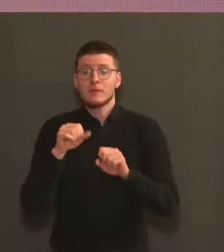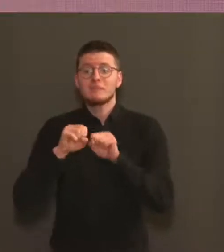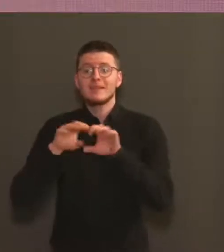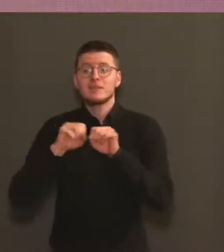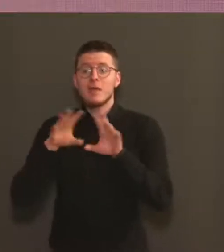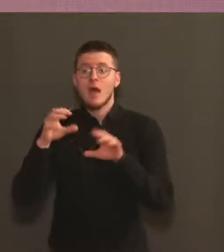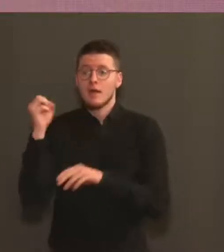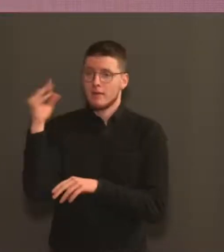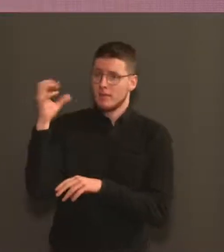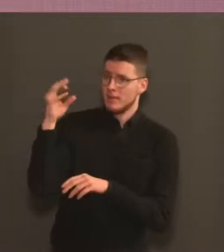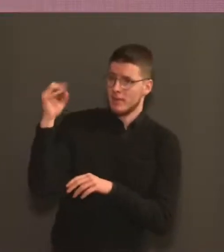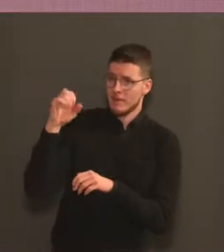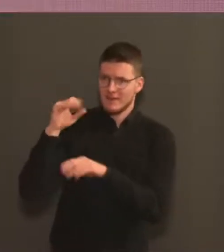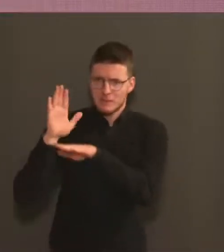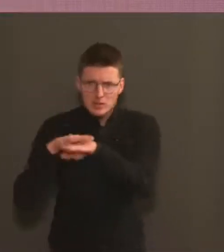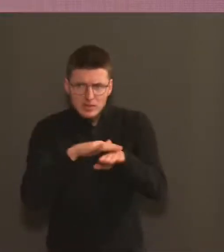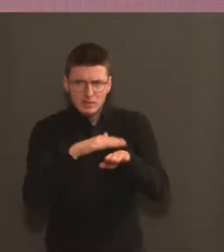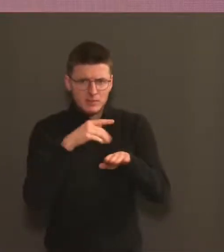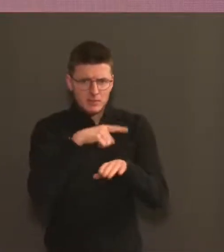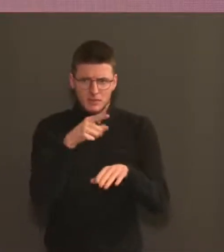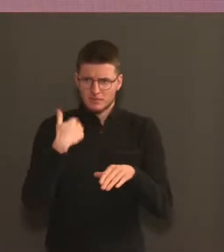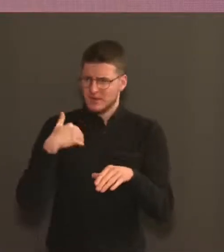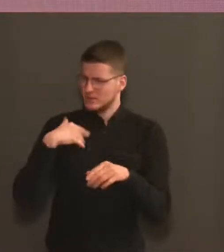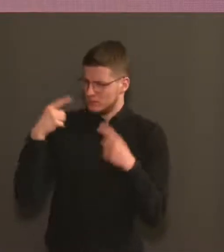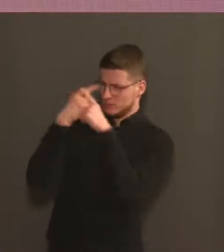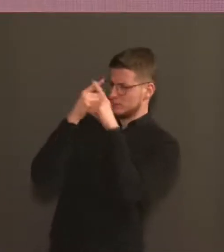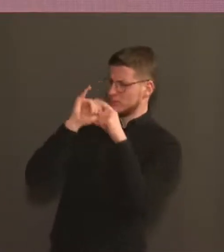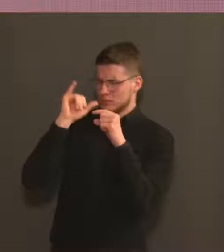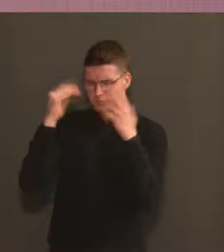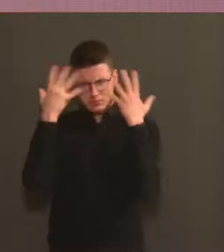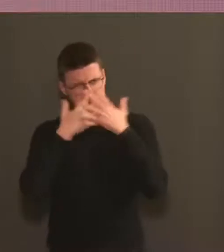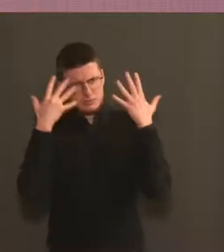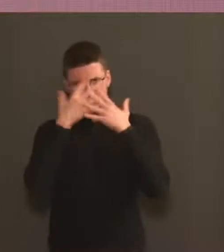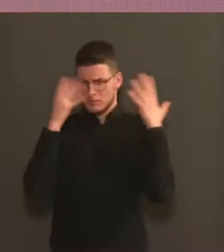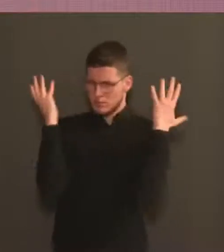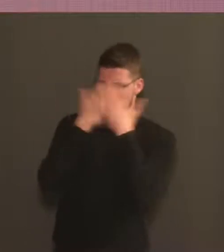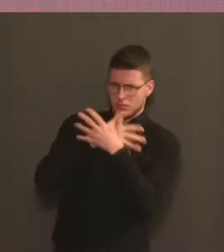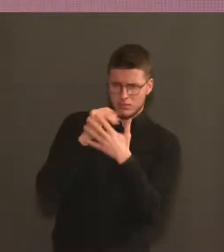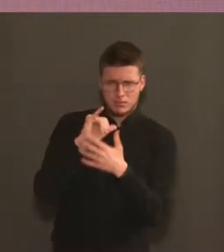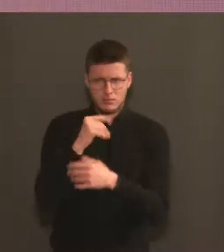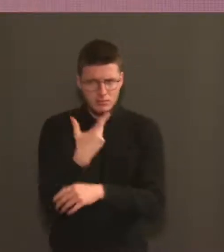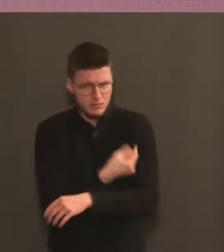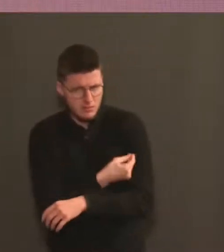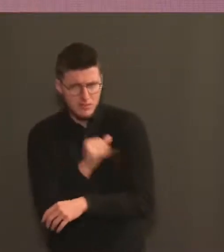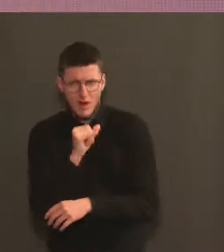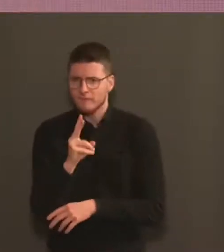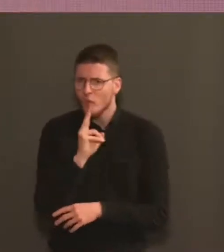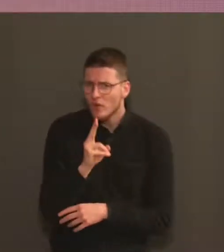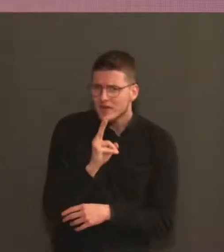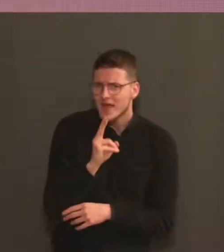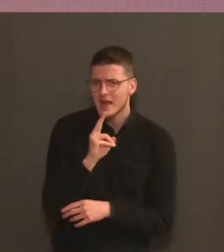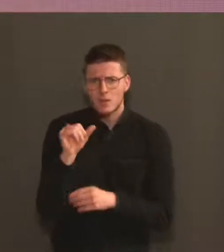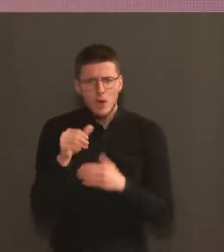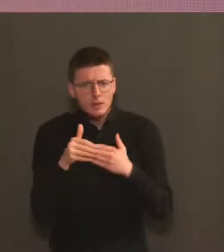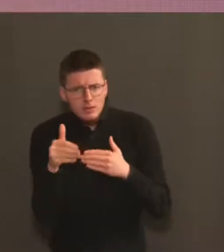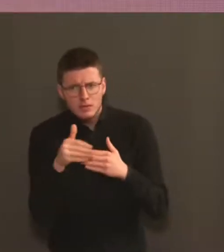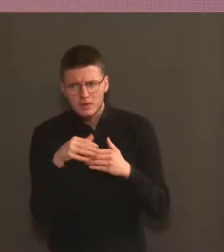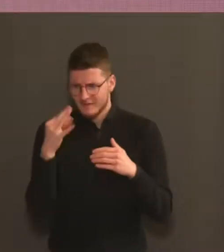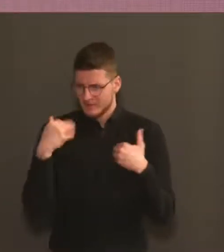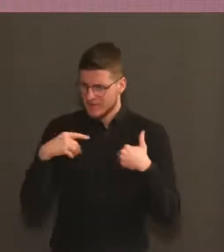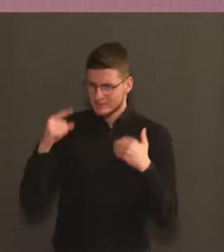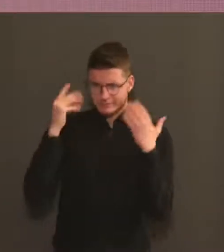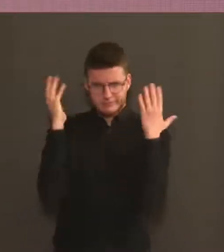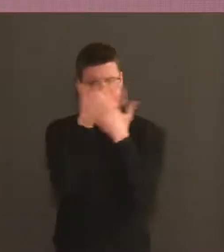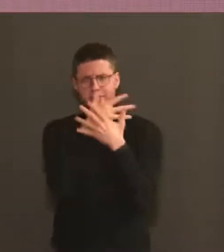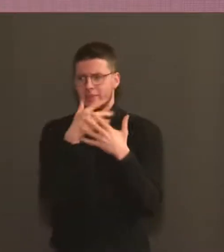media over de voordelen van de vaccinatie, die kunnen worden verwacht.